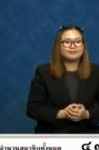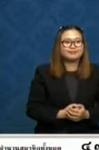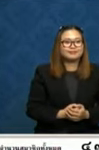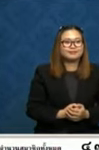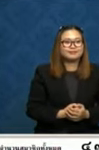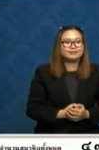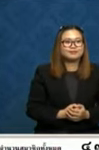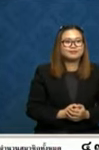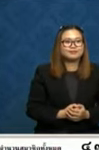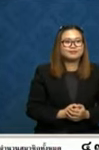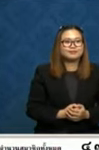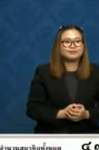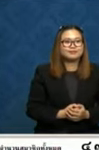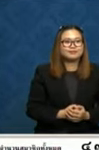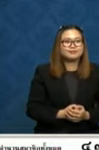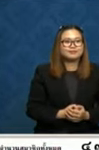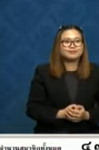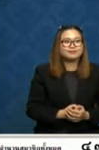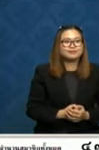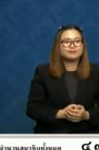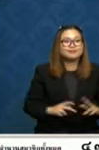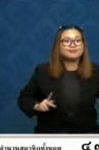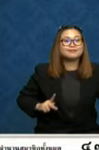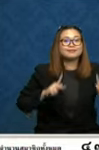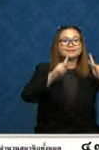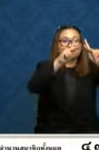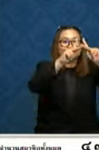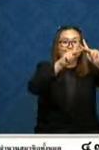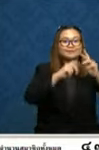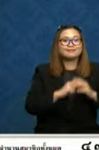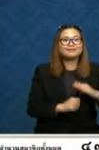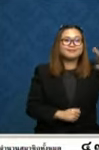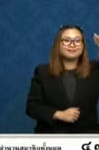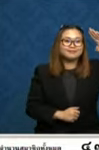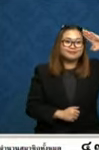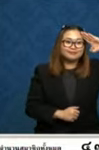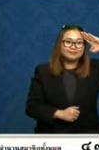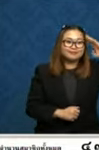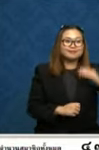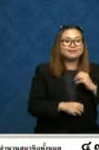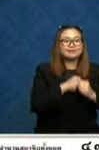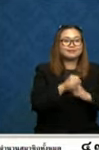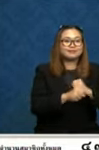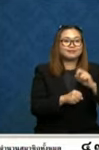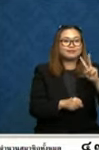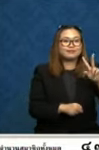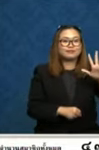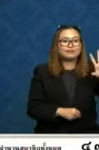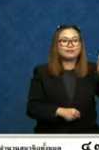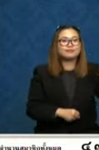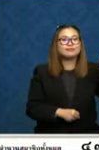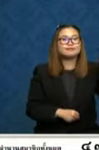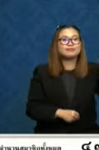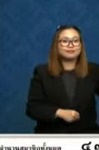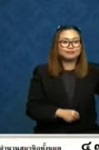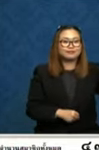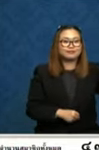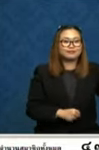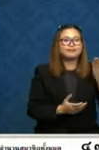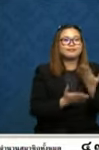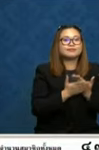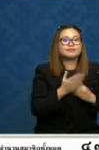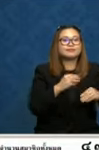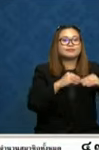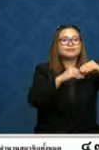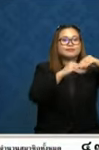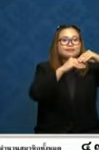87,998,333,750 บาทค่ะในส่วนของกระทรวงกลาโหมค่ะในปีงบประมาณ68นี้นะคะงบประมาณรายจ่ายของกระทรวงเพิ่มขึ้นมาประม